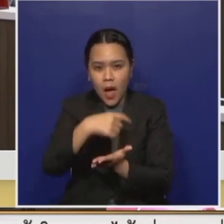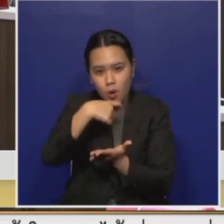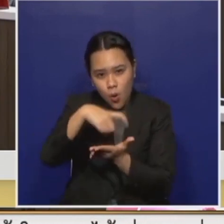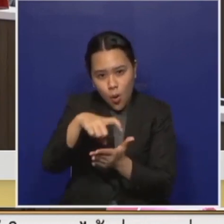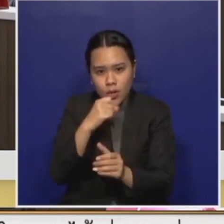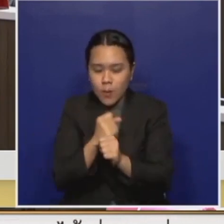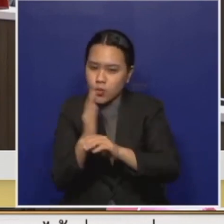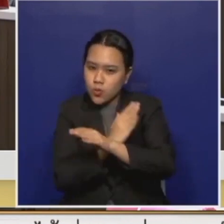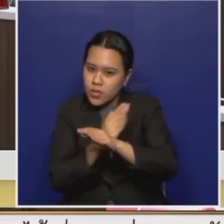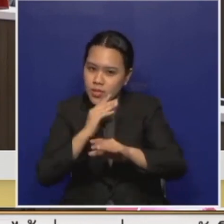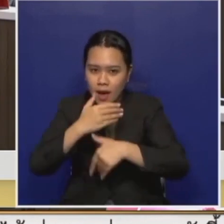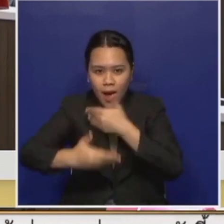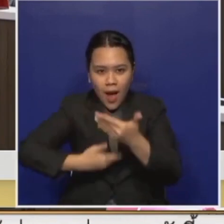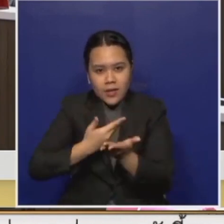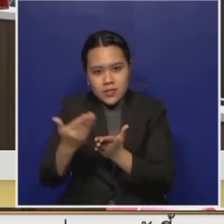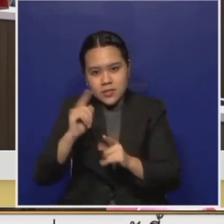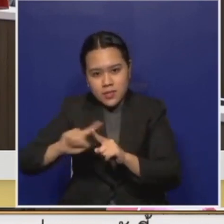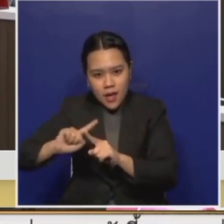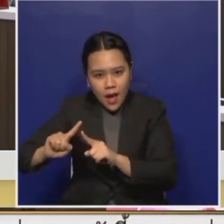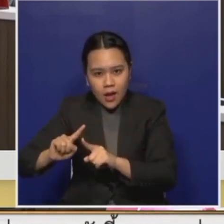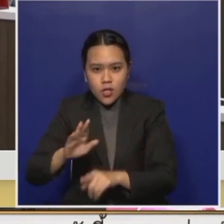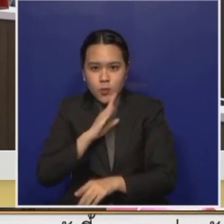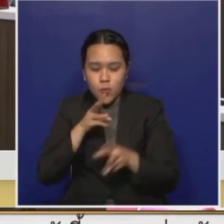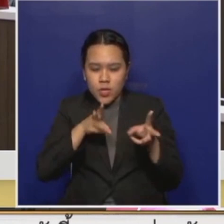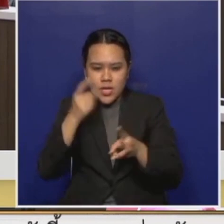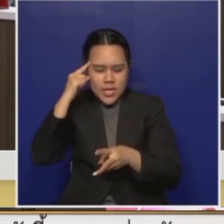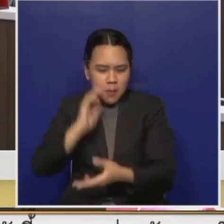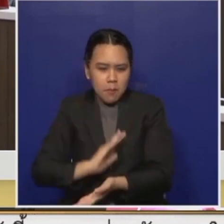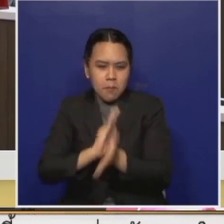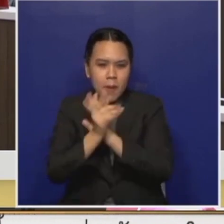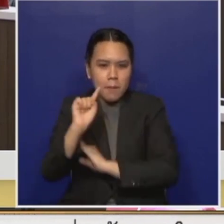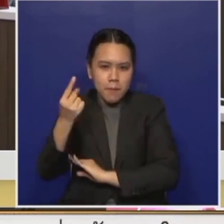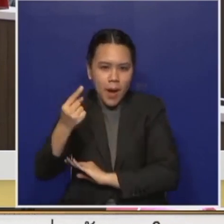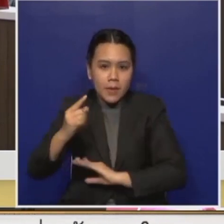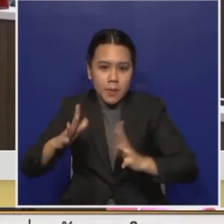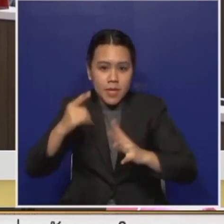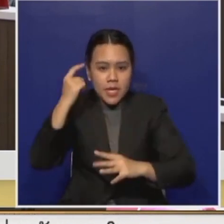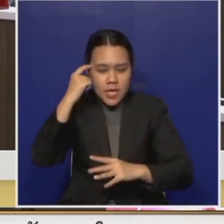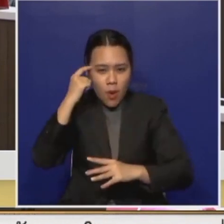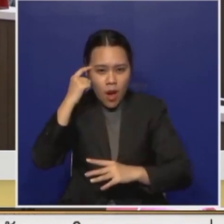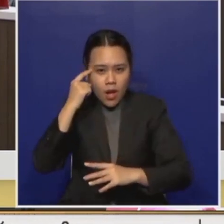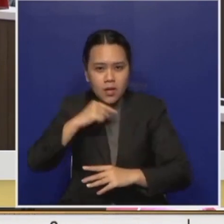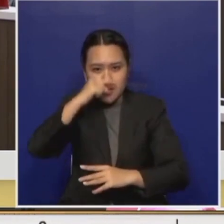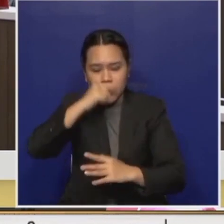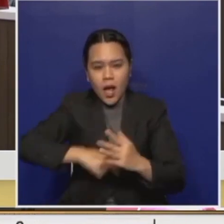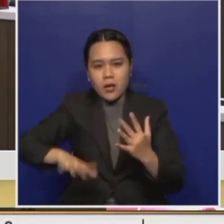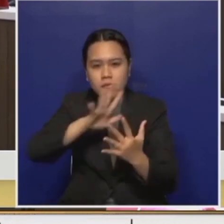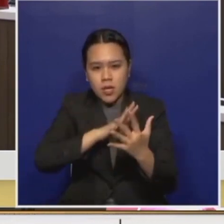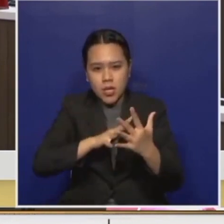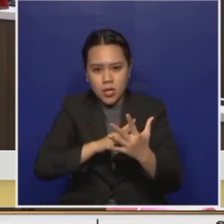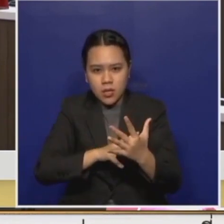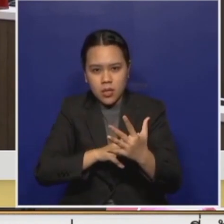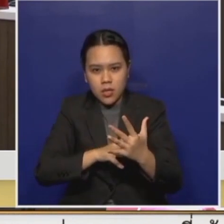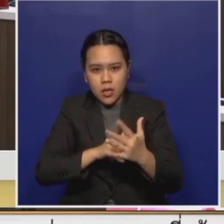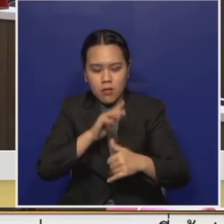านเข้าไม่ไปแก้ไข ไม่มวิธีคิดปปบวุใหม่เนี่ยเราก็ตกเป็นเมืองขึ้นทางด้านเศรษิิ